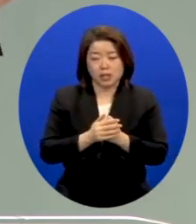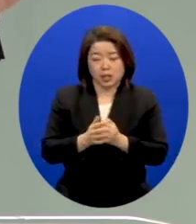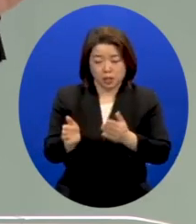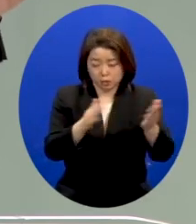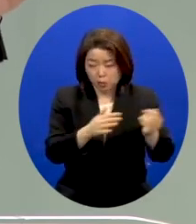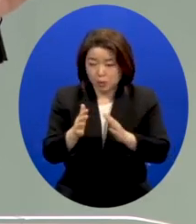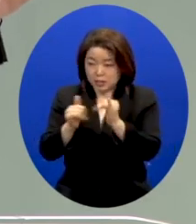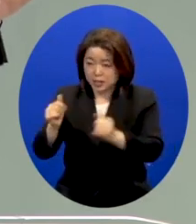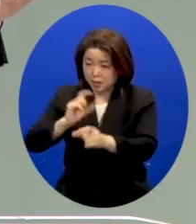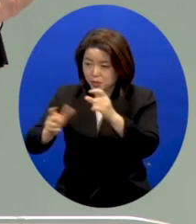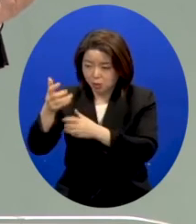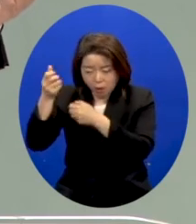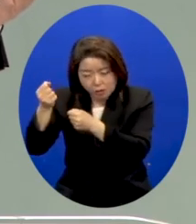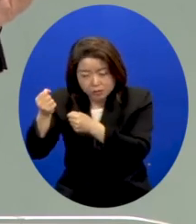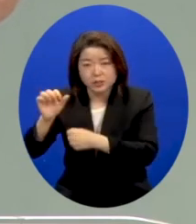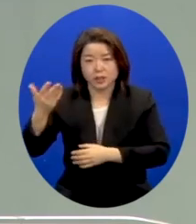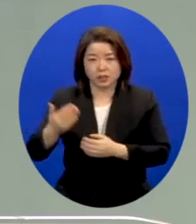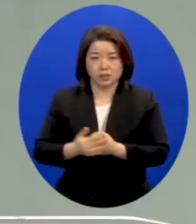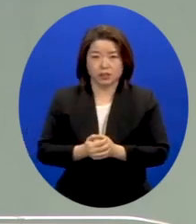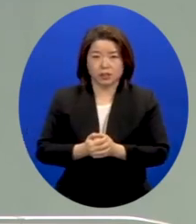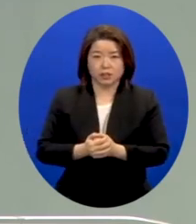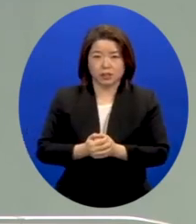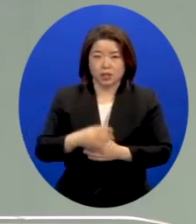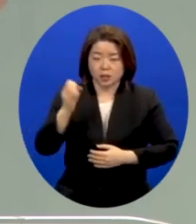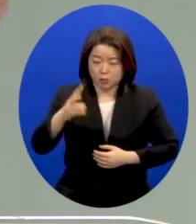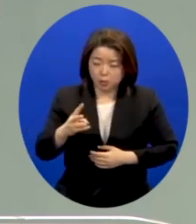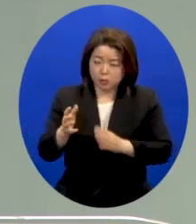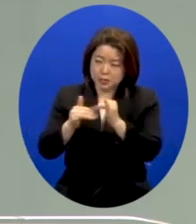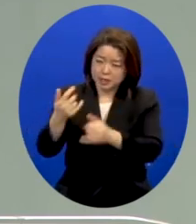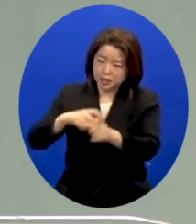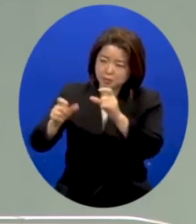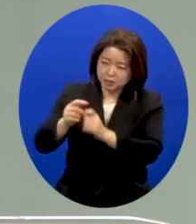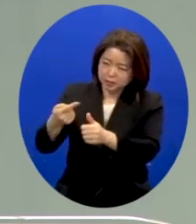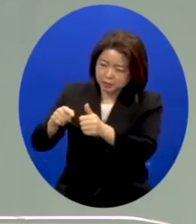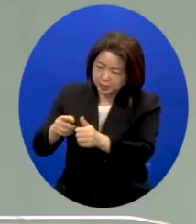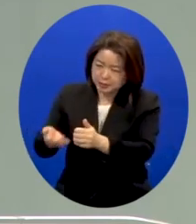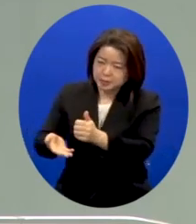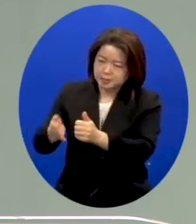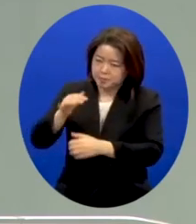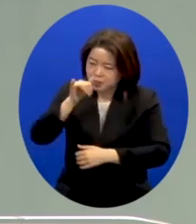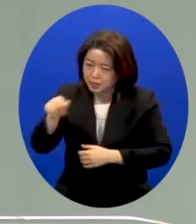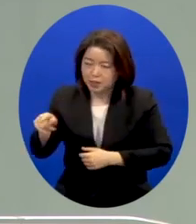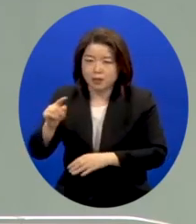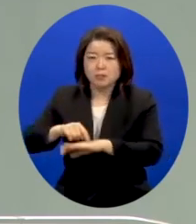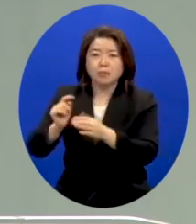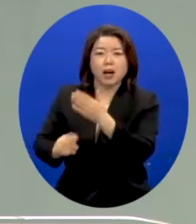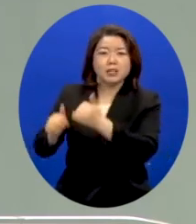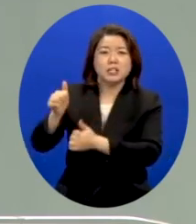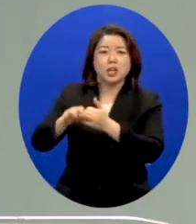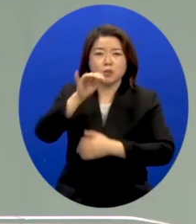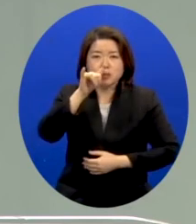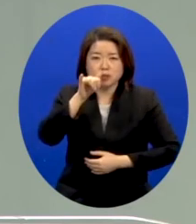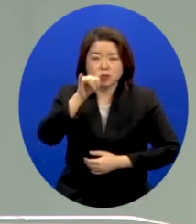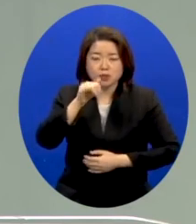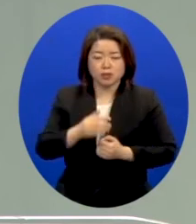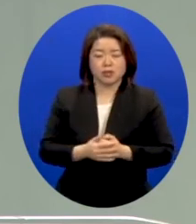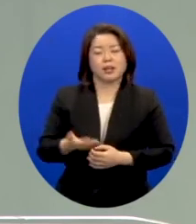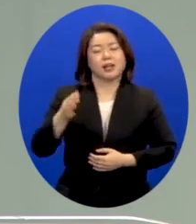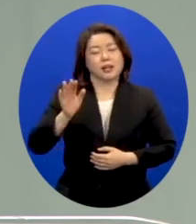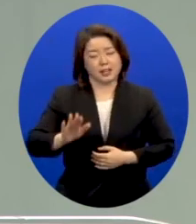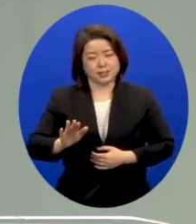등등을 보여요 괜히 사람을 더 의지하는 마음에 시험이 있었어 그러한 아님